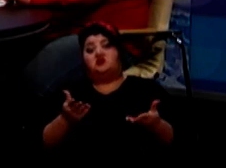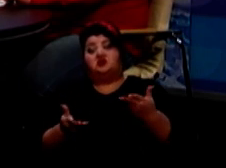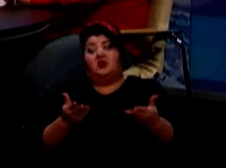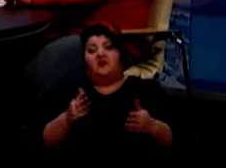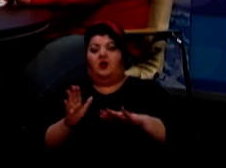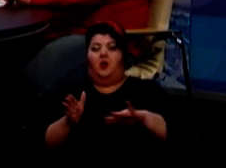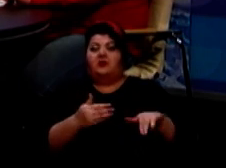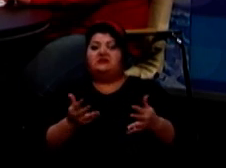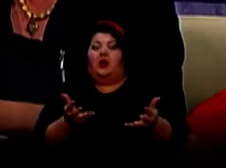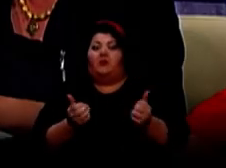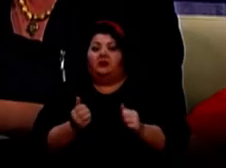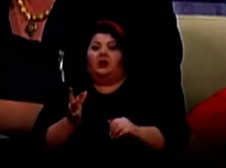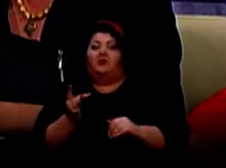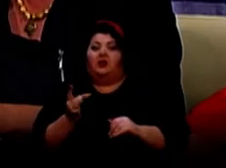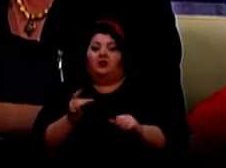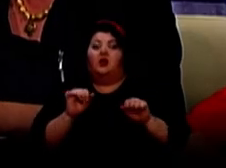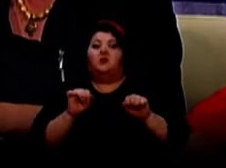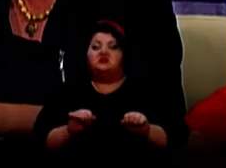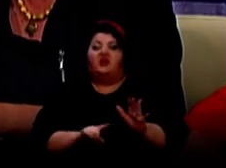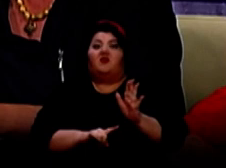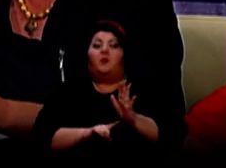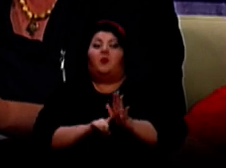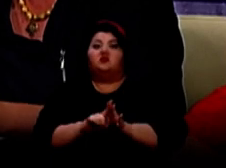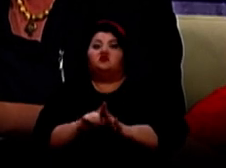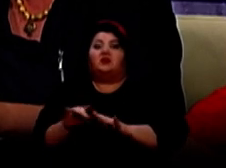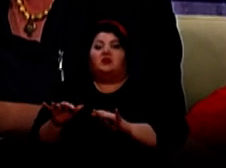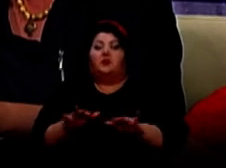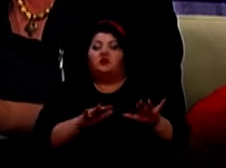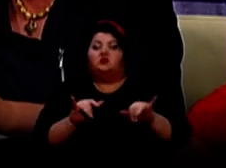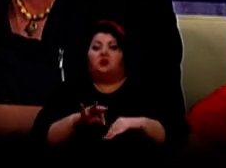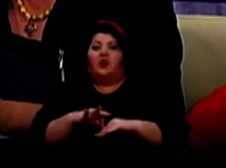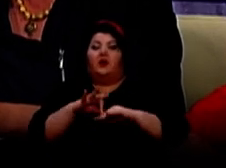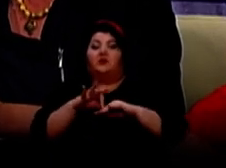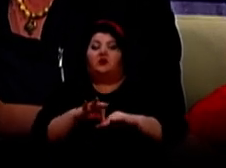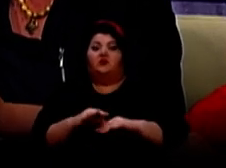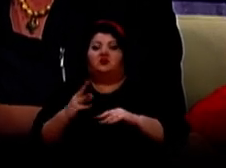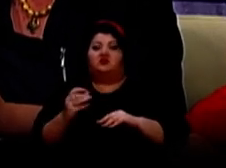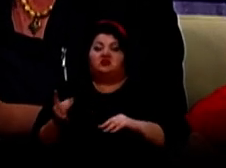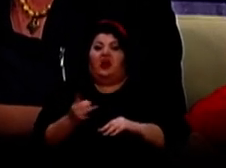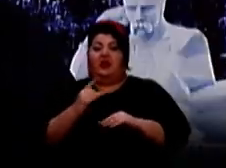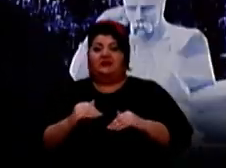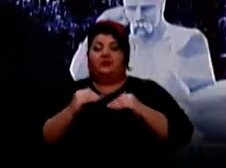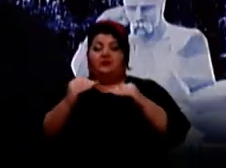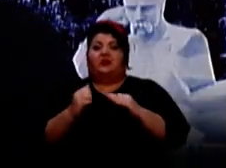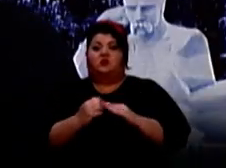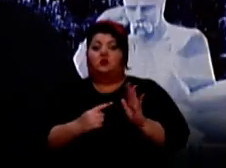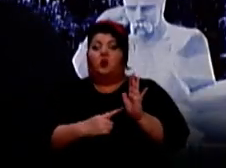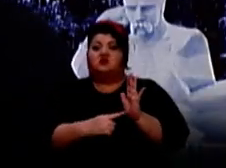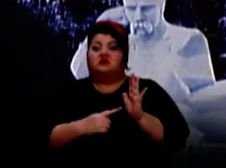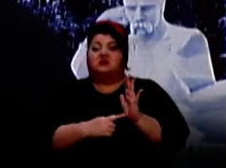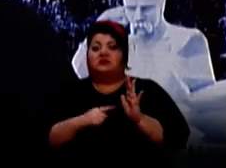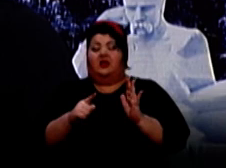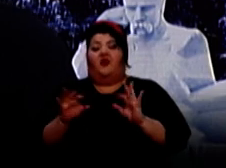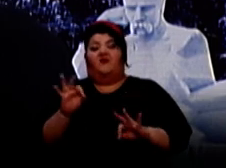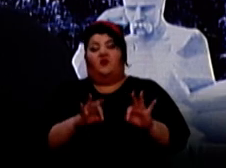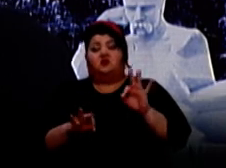після прийняття 5 гривень, можливо, почати процедуру і провести її ще раз до 6, але це вже буде восени, а